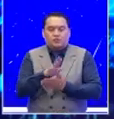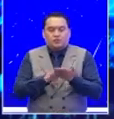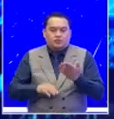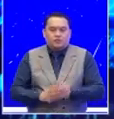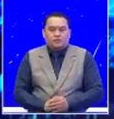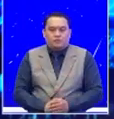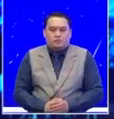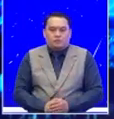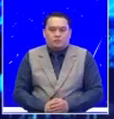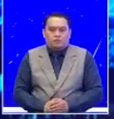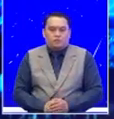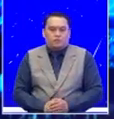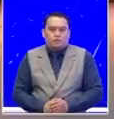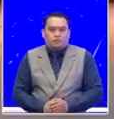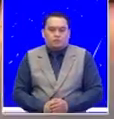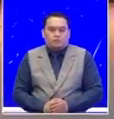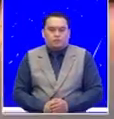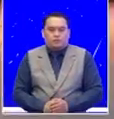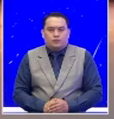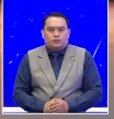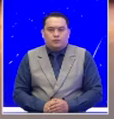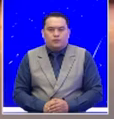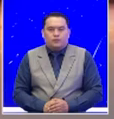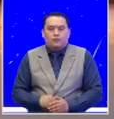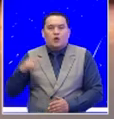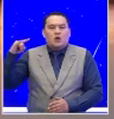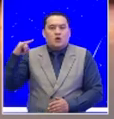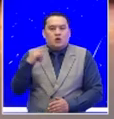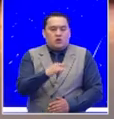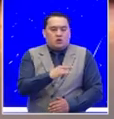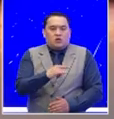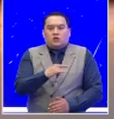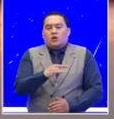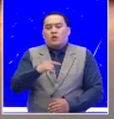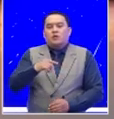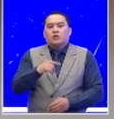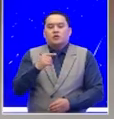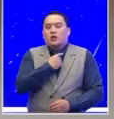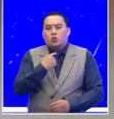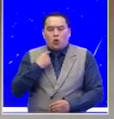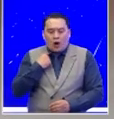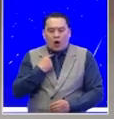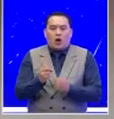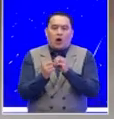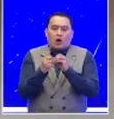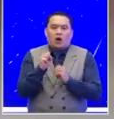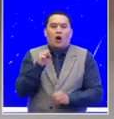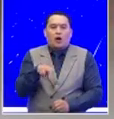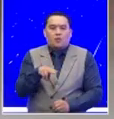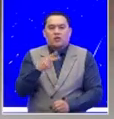в следующем материале. Борт с сообщением «Шарджа Талдыкурган» приземлился в областной центр 11